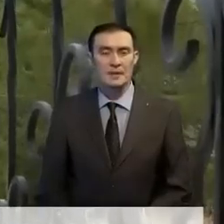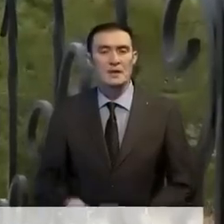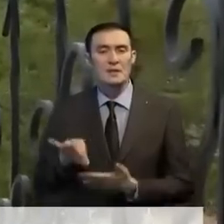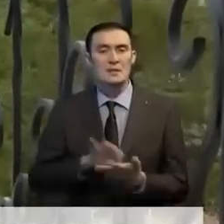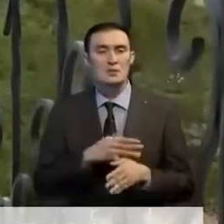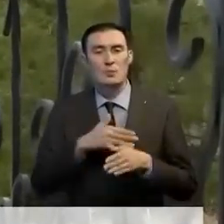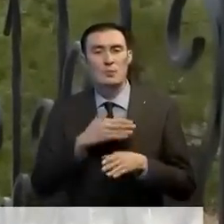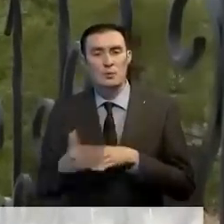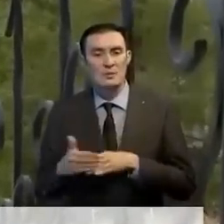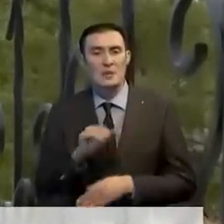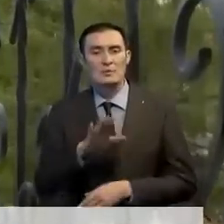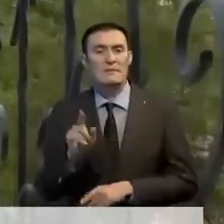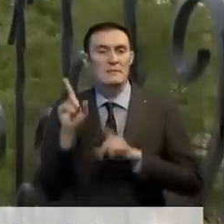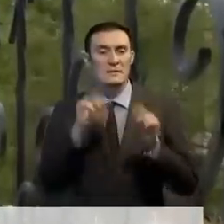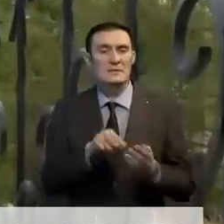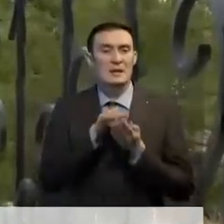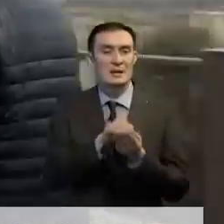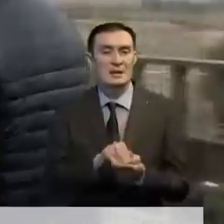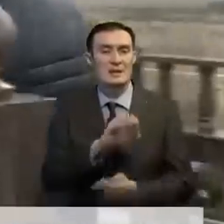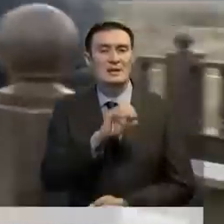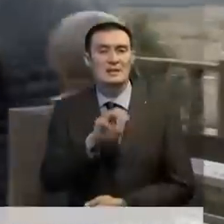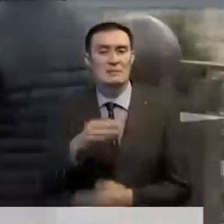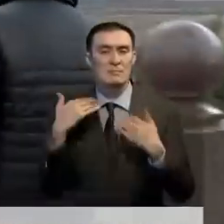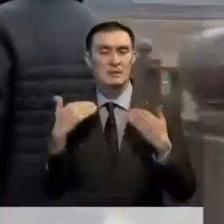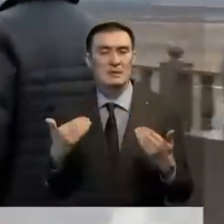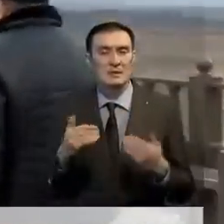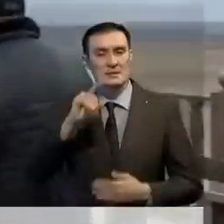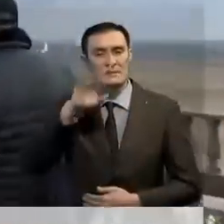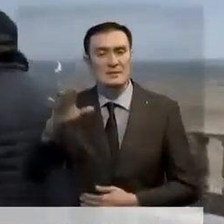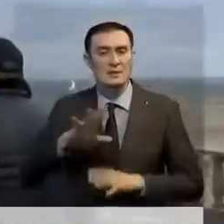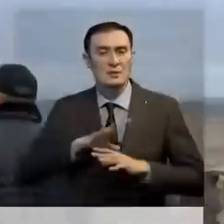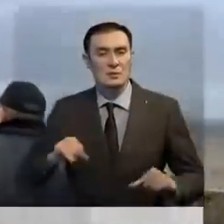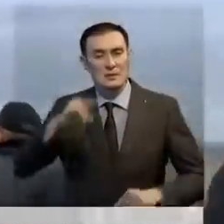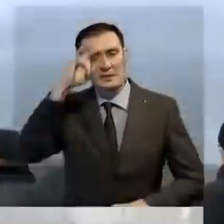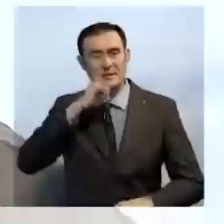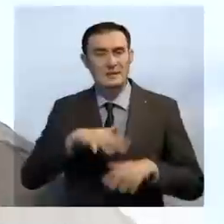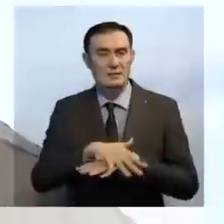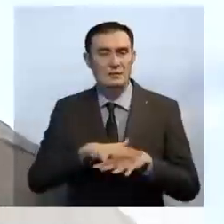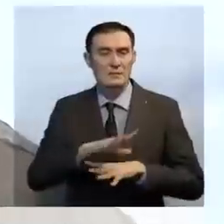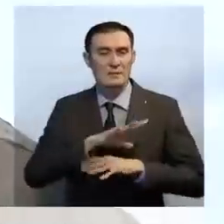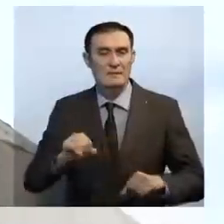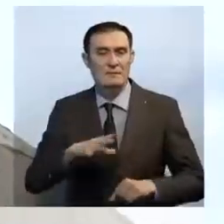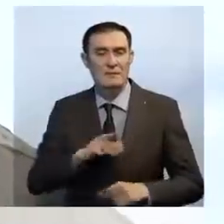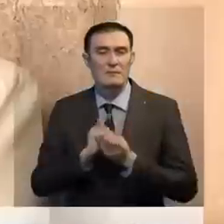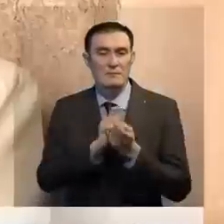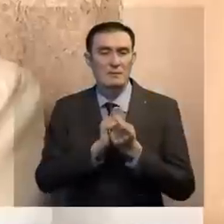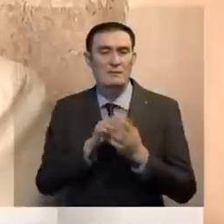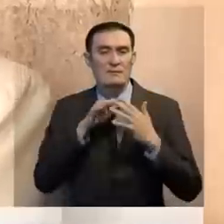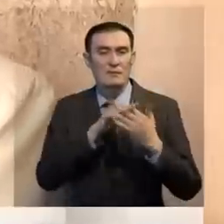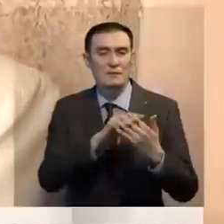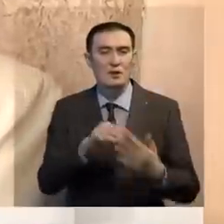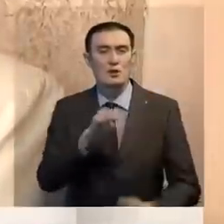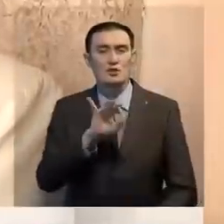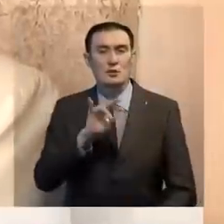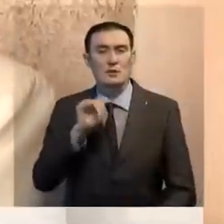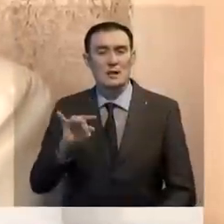Сразу после Нурлана Узбаев посетил захоронение Есета Батыра, одного из самых известных героев казахского народа, проявившего отвагу в борьбе